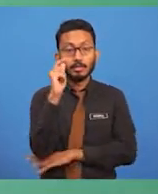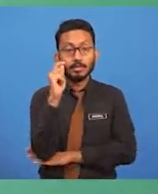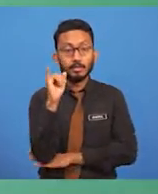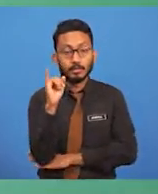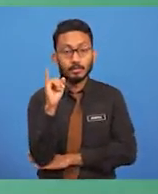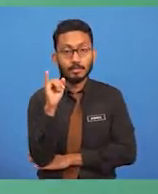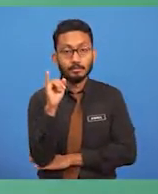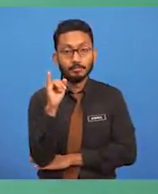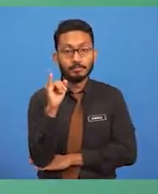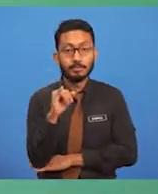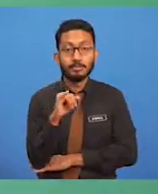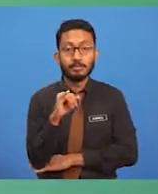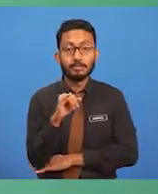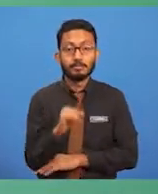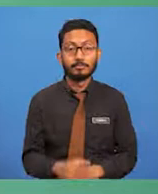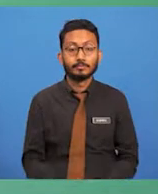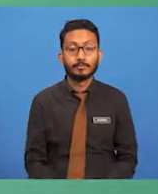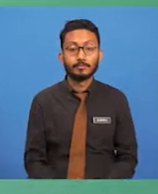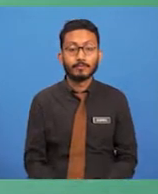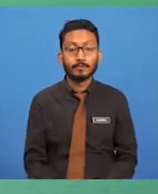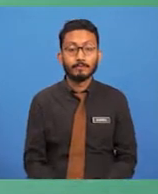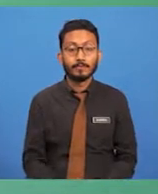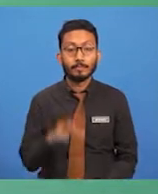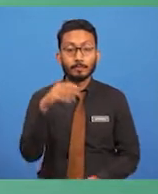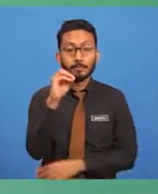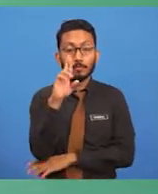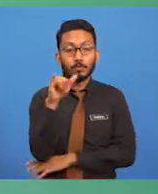identiti korporat. Apakah jawapannya?